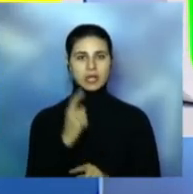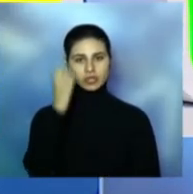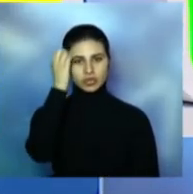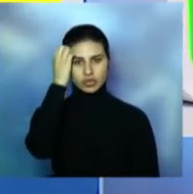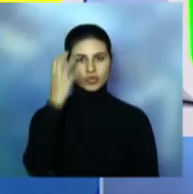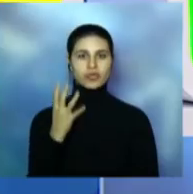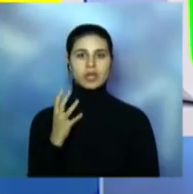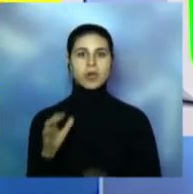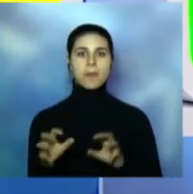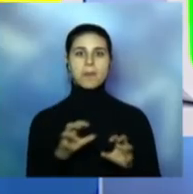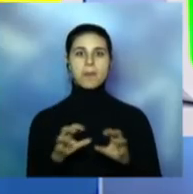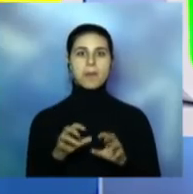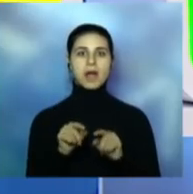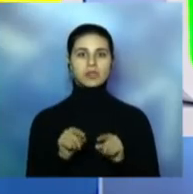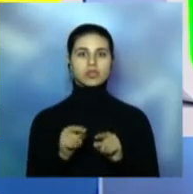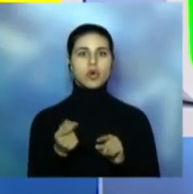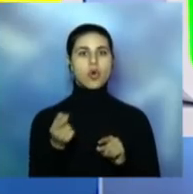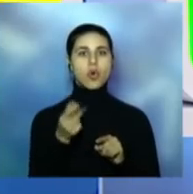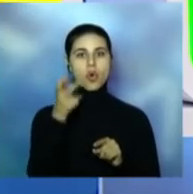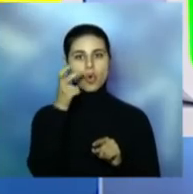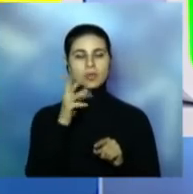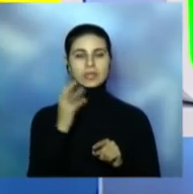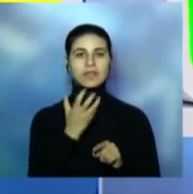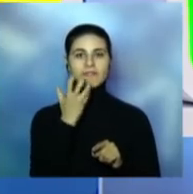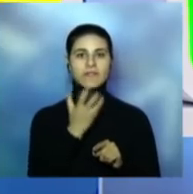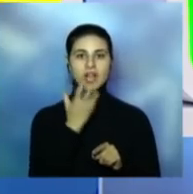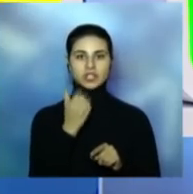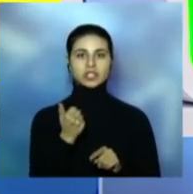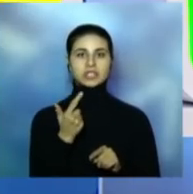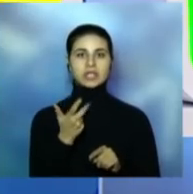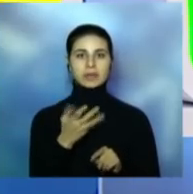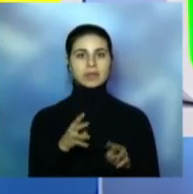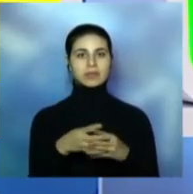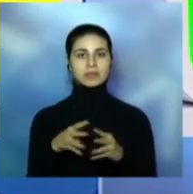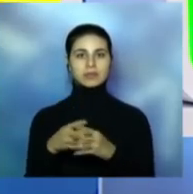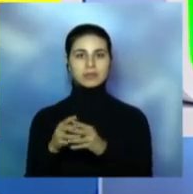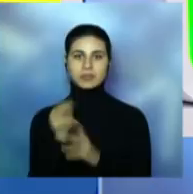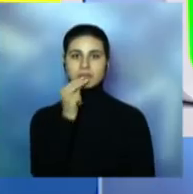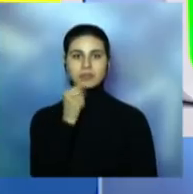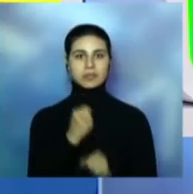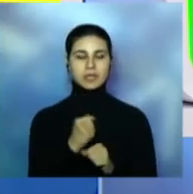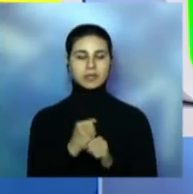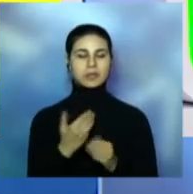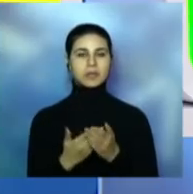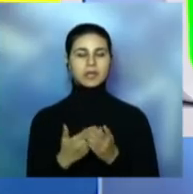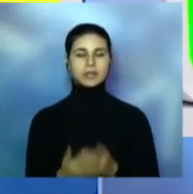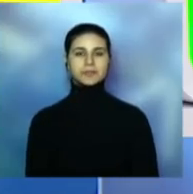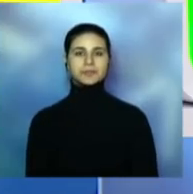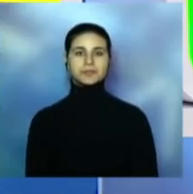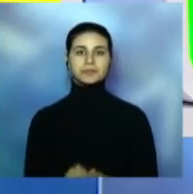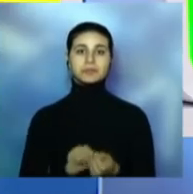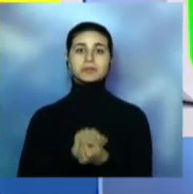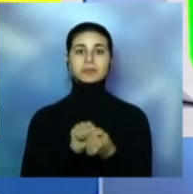გონივრულად მატნისგან, ხორბლისგან და ვაშლისგან რამდენიმე კერძი მოიფიქრა. აი მაგალითად,